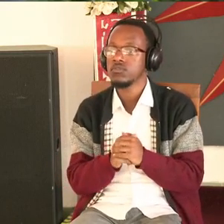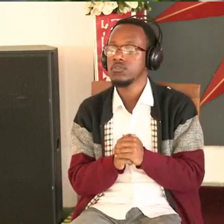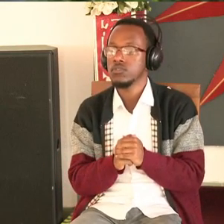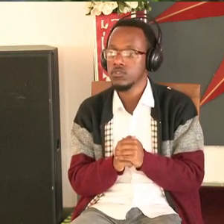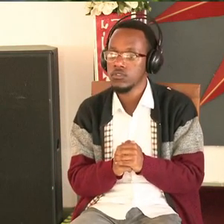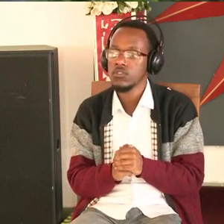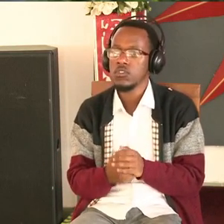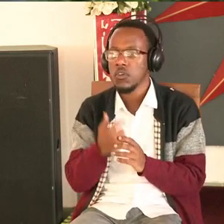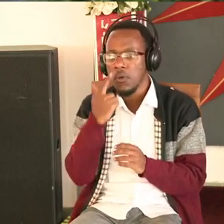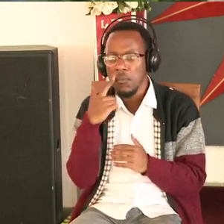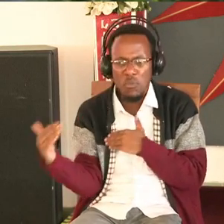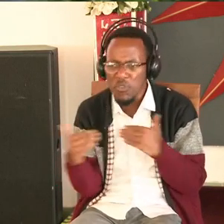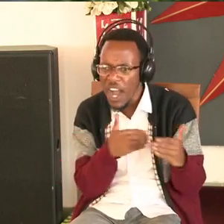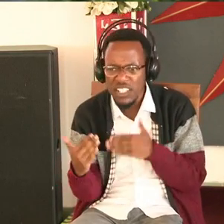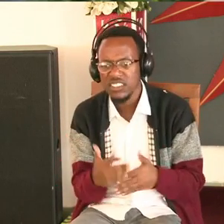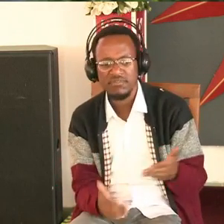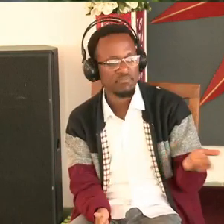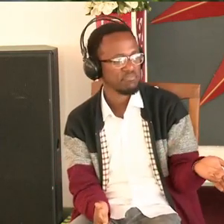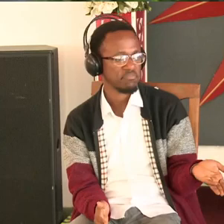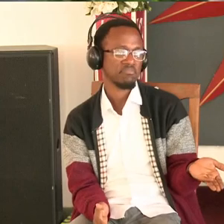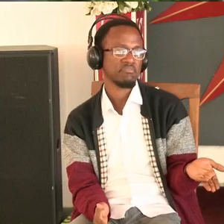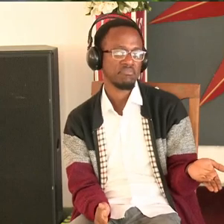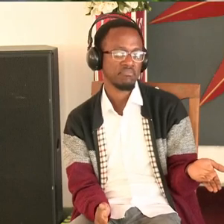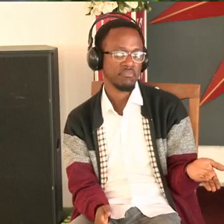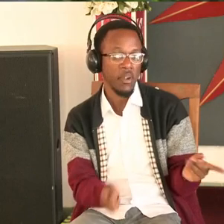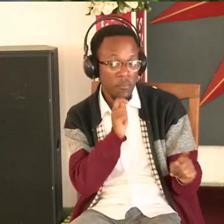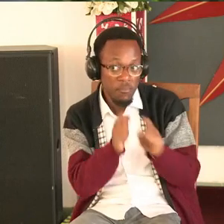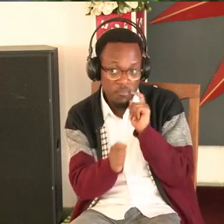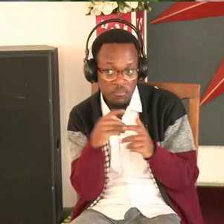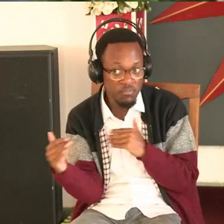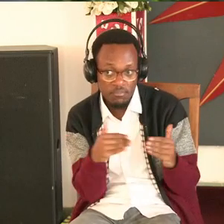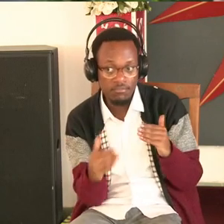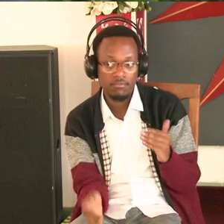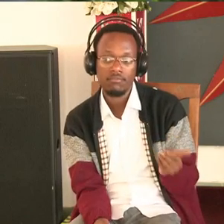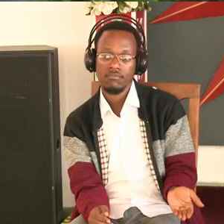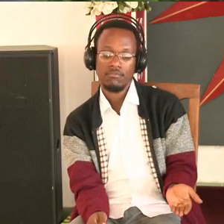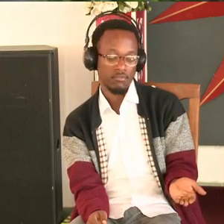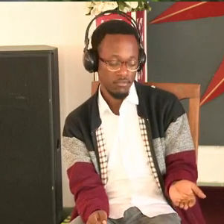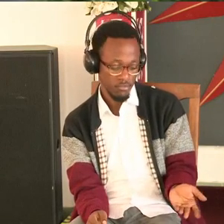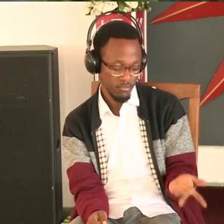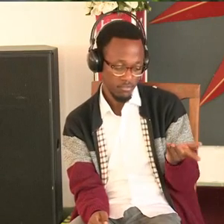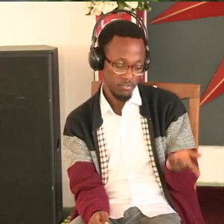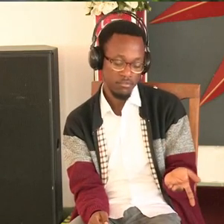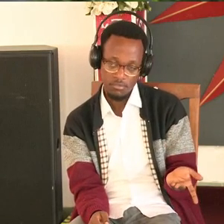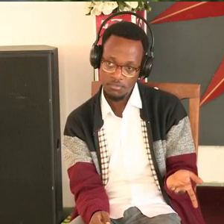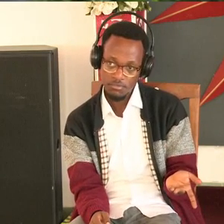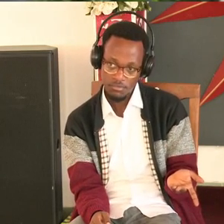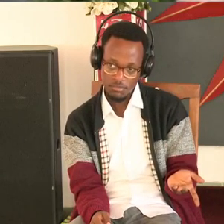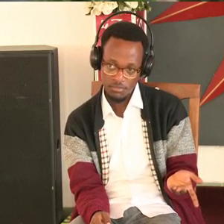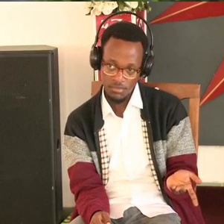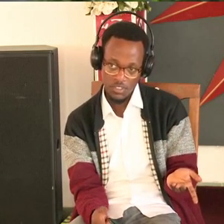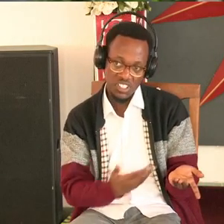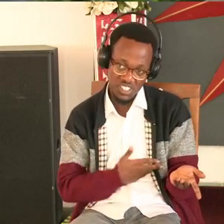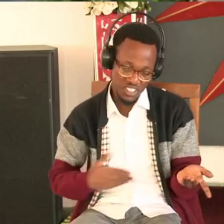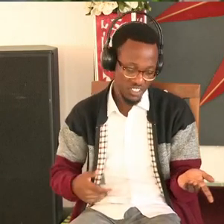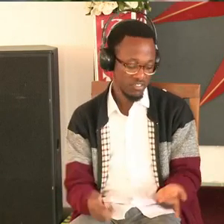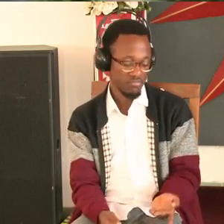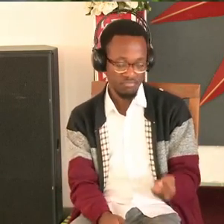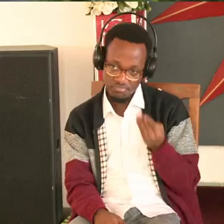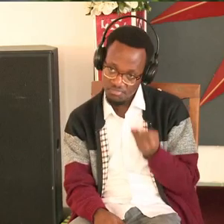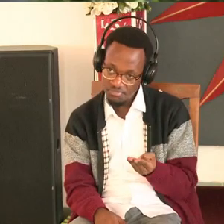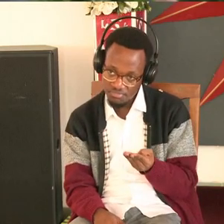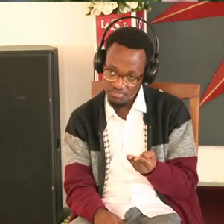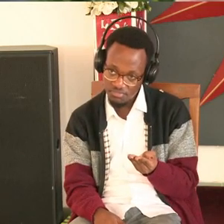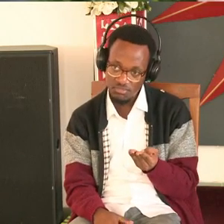tubona intambara n'impuha zazo tukabona inzara tukabona ihindagurika ry'ikirere